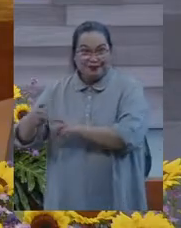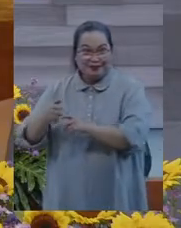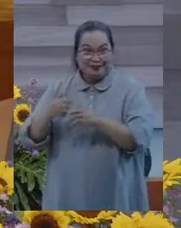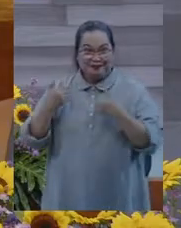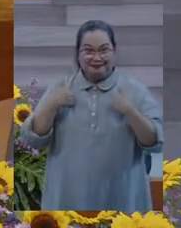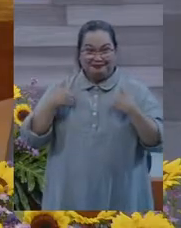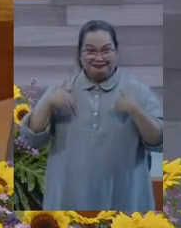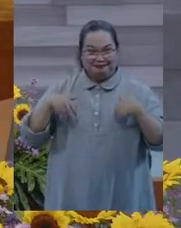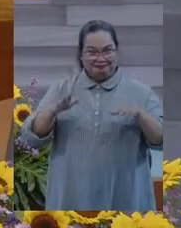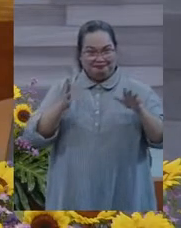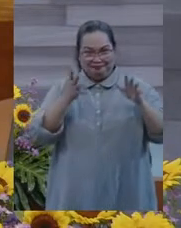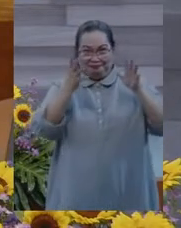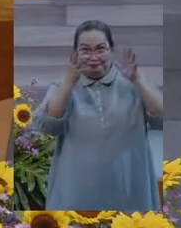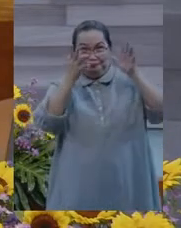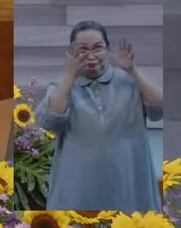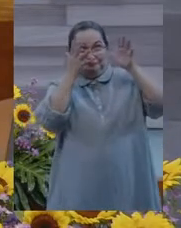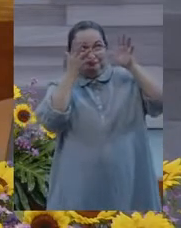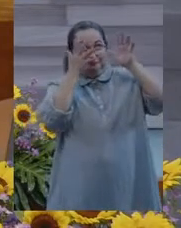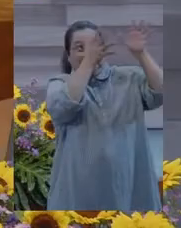iniwan ang kanilang